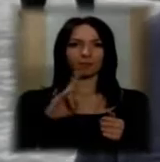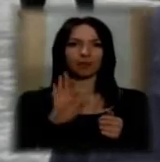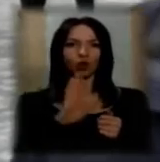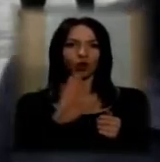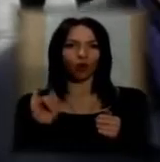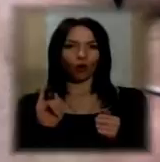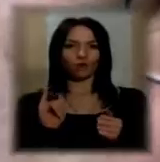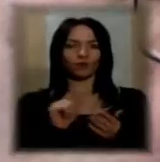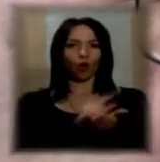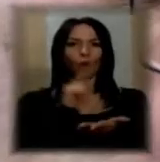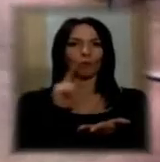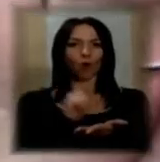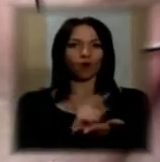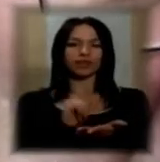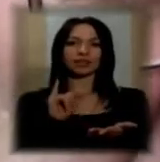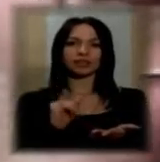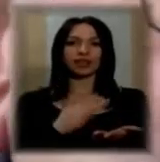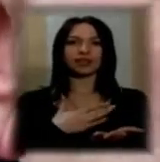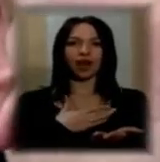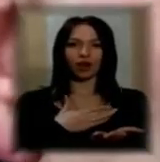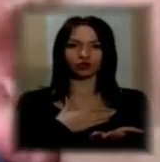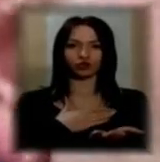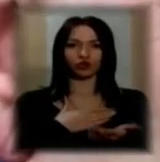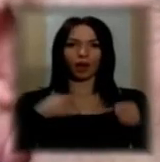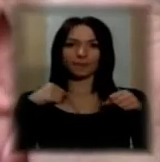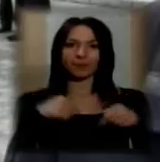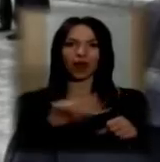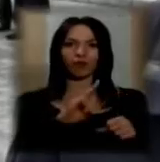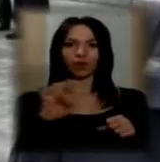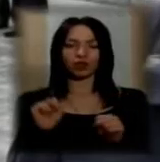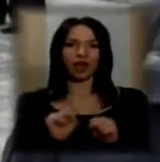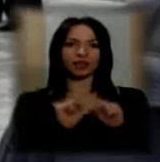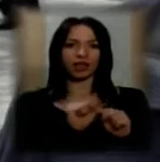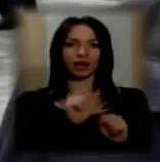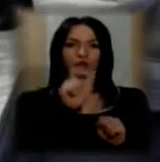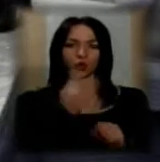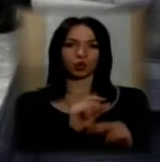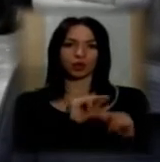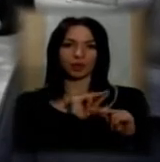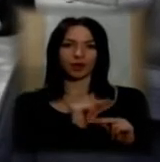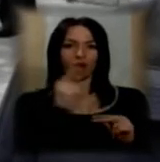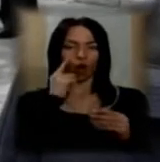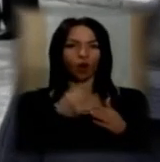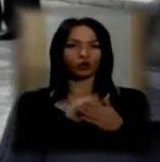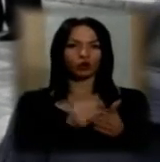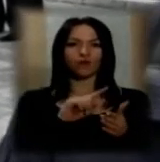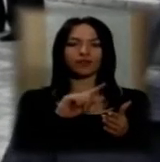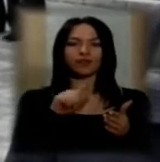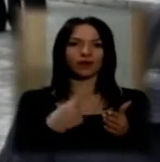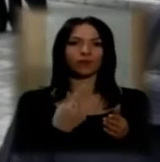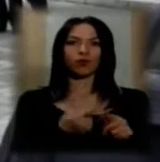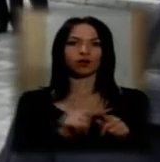обов'язки і наше право на захист людини праці. Основні вимоги – це відкликання